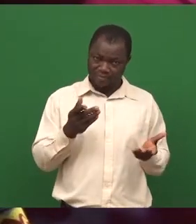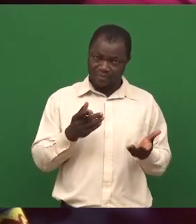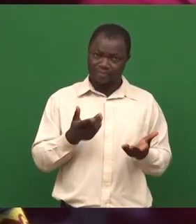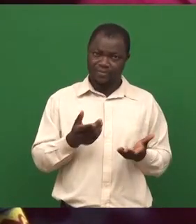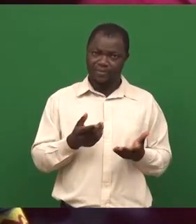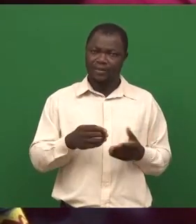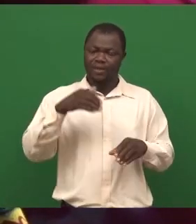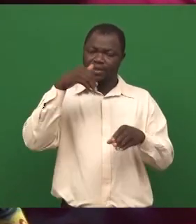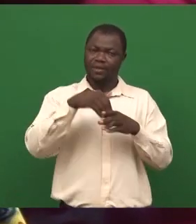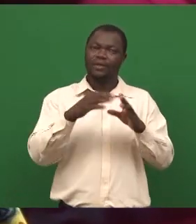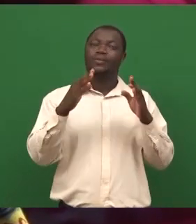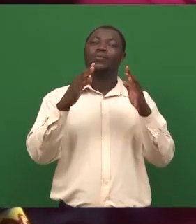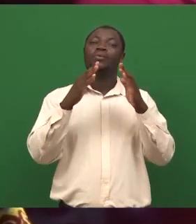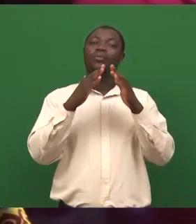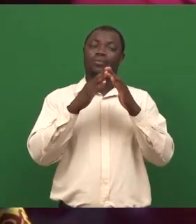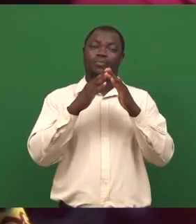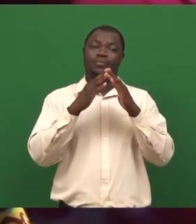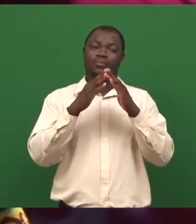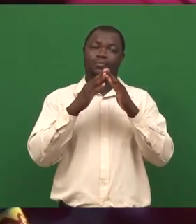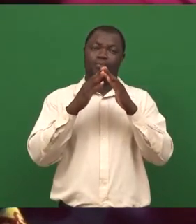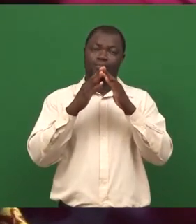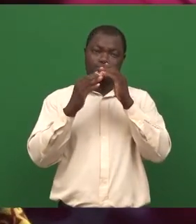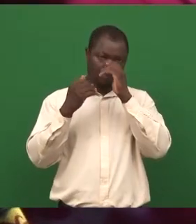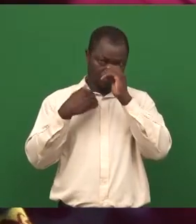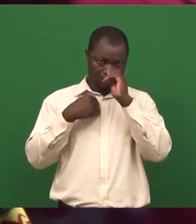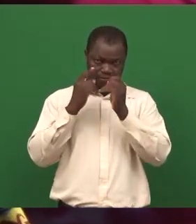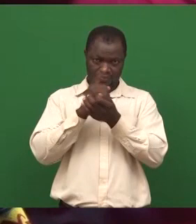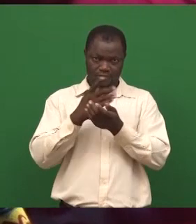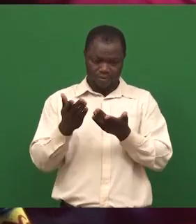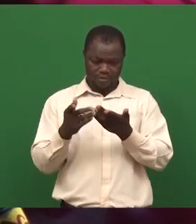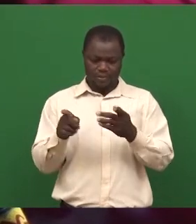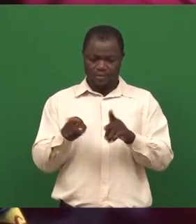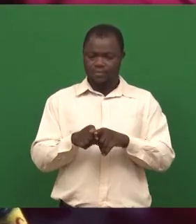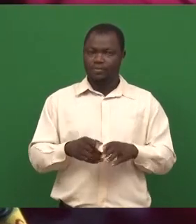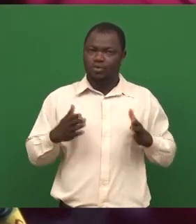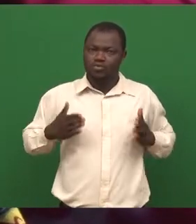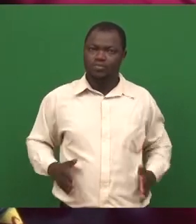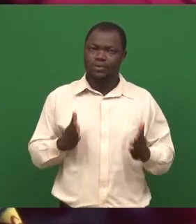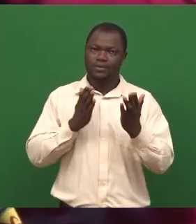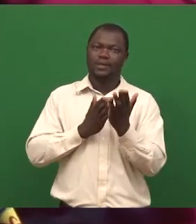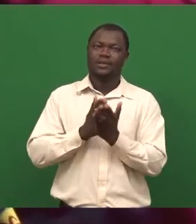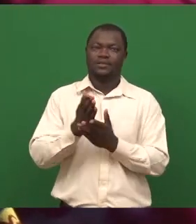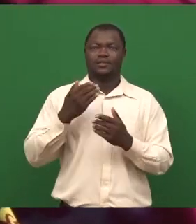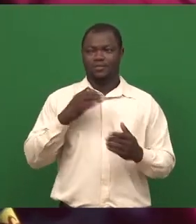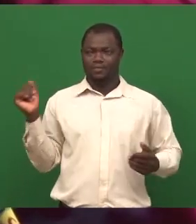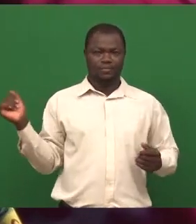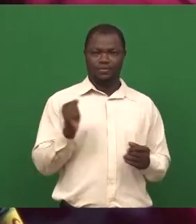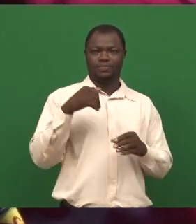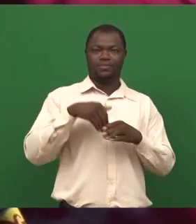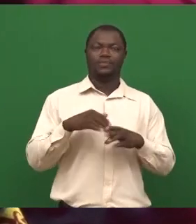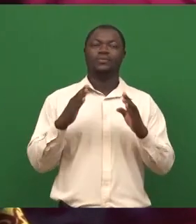ndechekuti mudzimba tiri kutora mahuman rights tichienda nawo